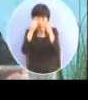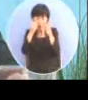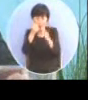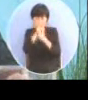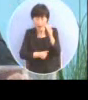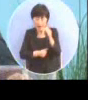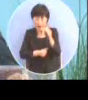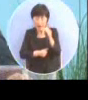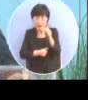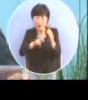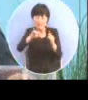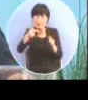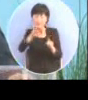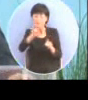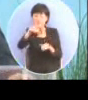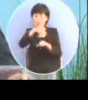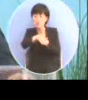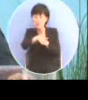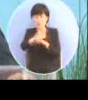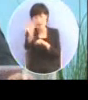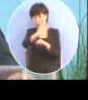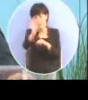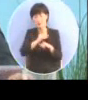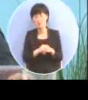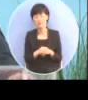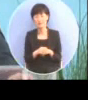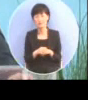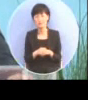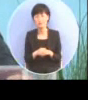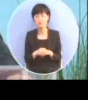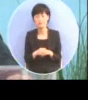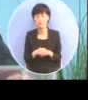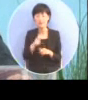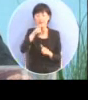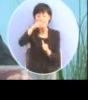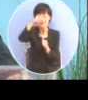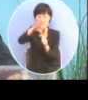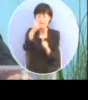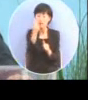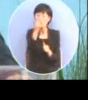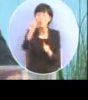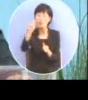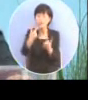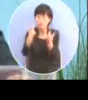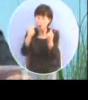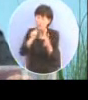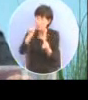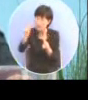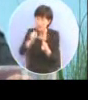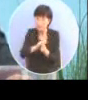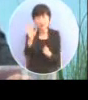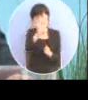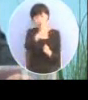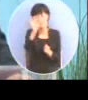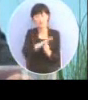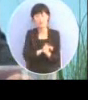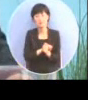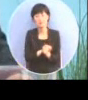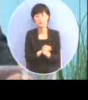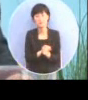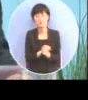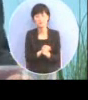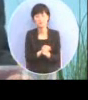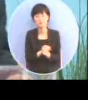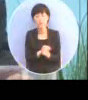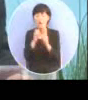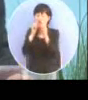Cái điều chúng ta nhận được chúc phúc đây không phải là mang một chút quyền phép giống như Eli kia đâu. Giống như Giang Báp Típ. Cũng không phải chỉ cần gần